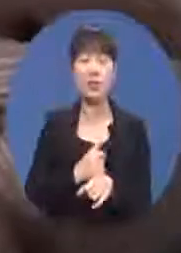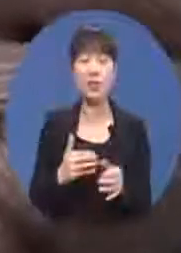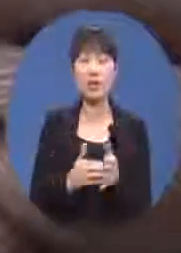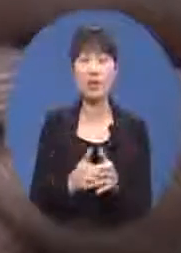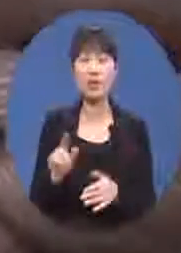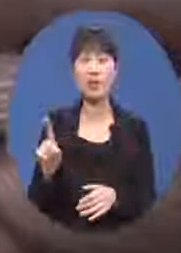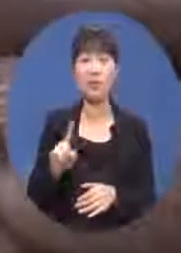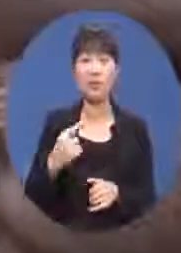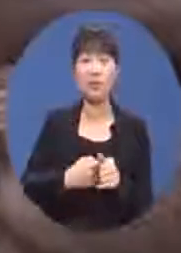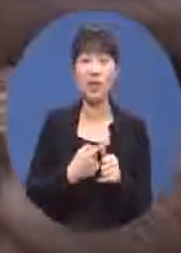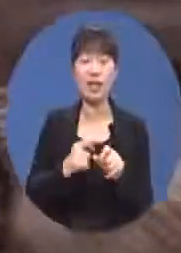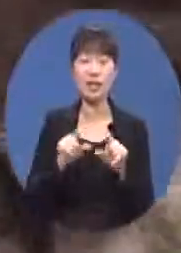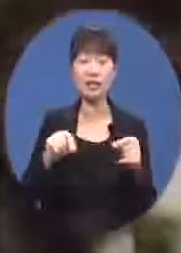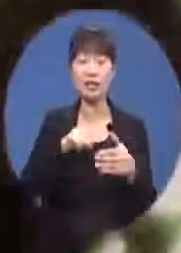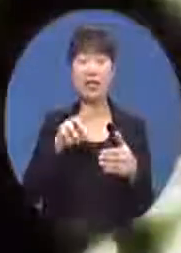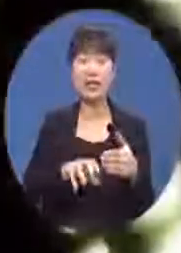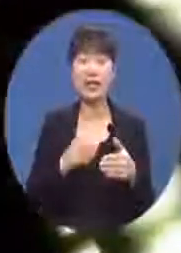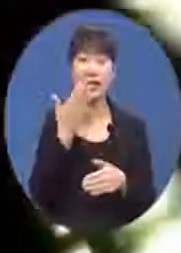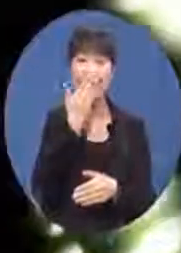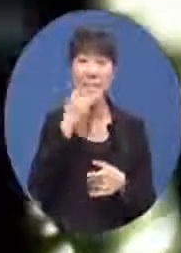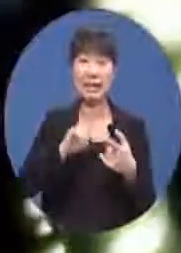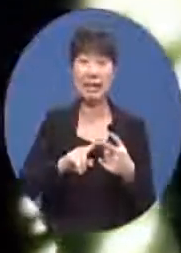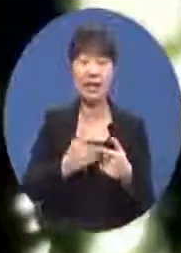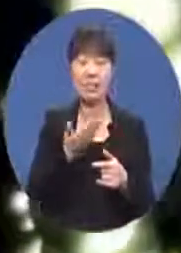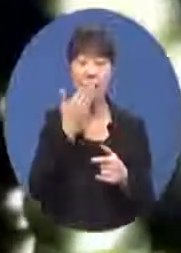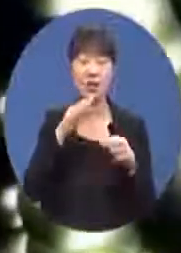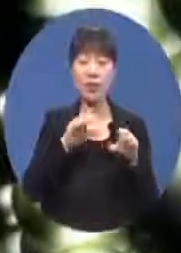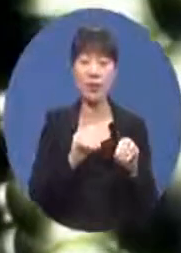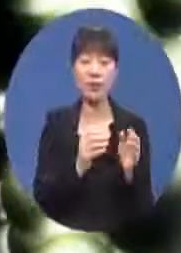즉, 자연식품 속 당 성분은 식욕을